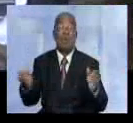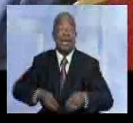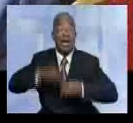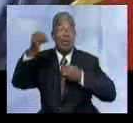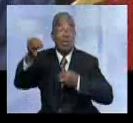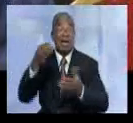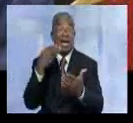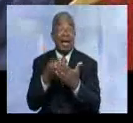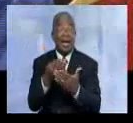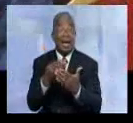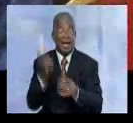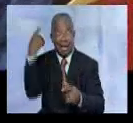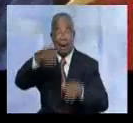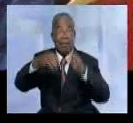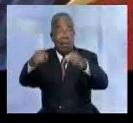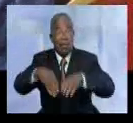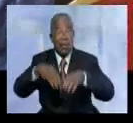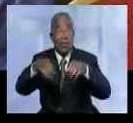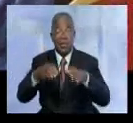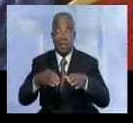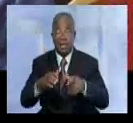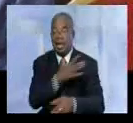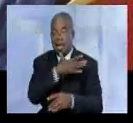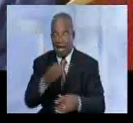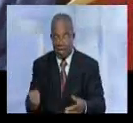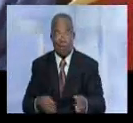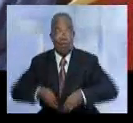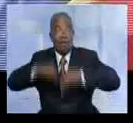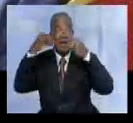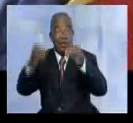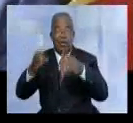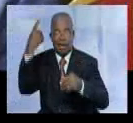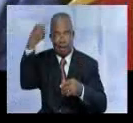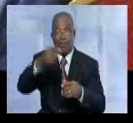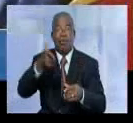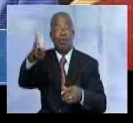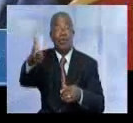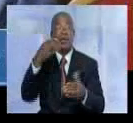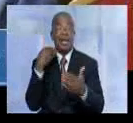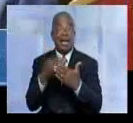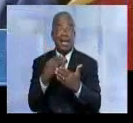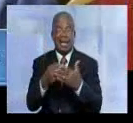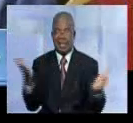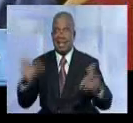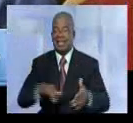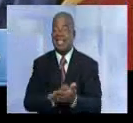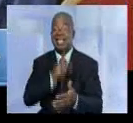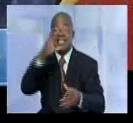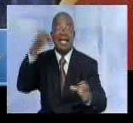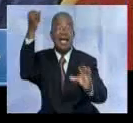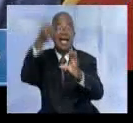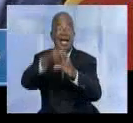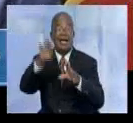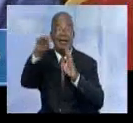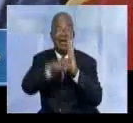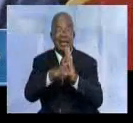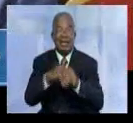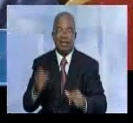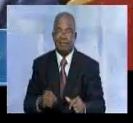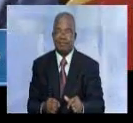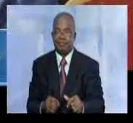le pas. Vous allez avoir un modèle pour la plupart des Ivoiriens, et notamment au niveau de la jeunesse. Et le fait que vous ayez